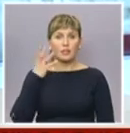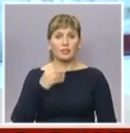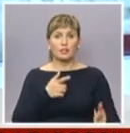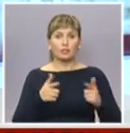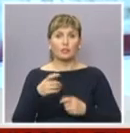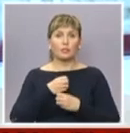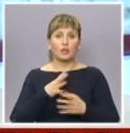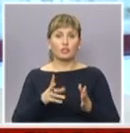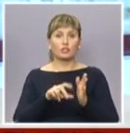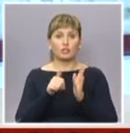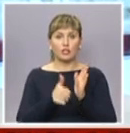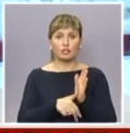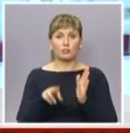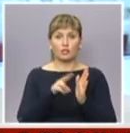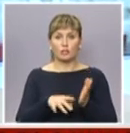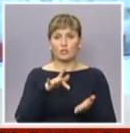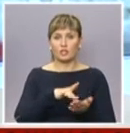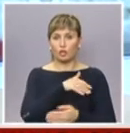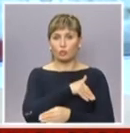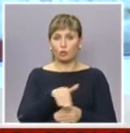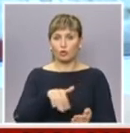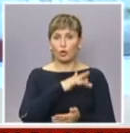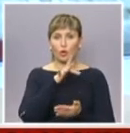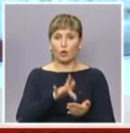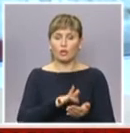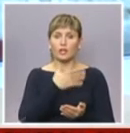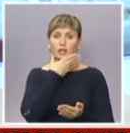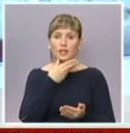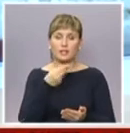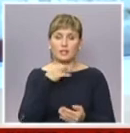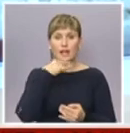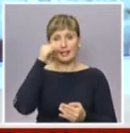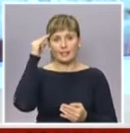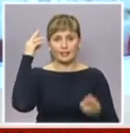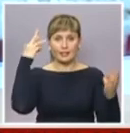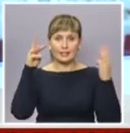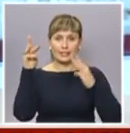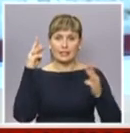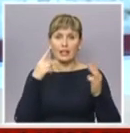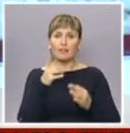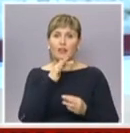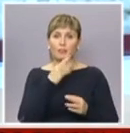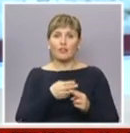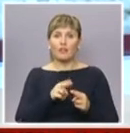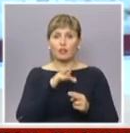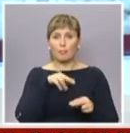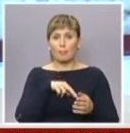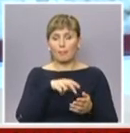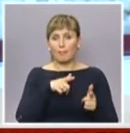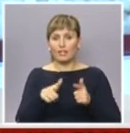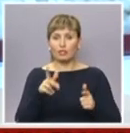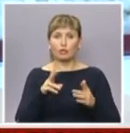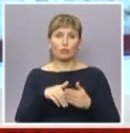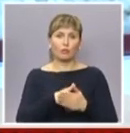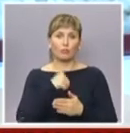Алматы готовится к праздникам. К 16 декабря центральные улицы города украсят в национальном стиле. Одновременно с этим идет подготовка